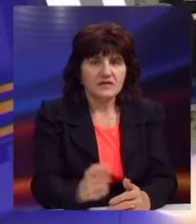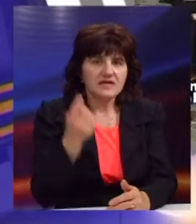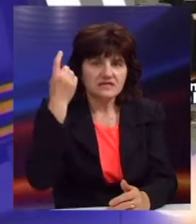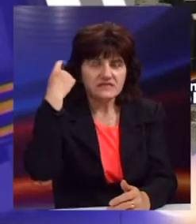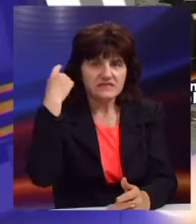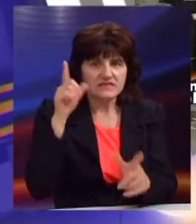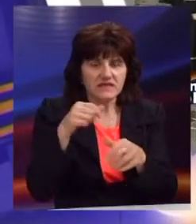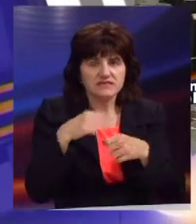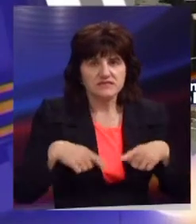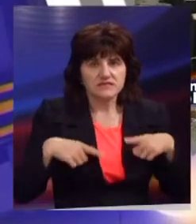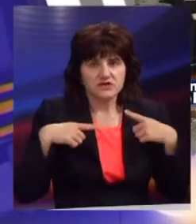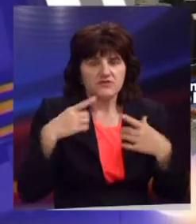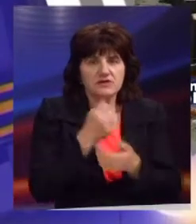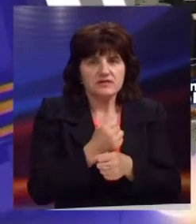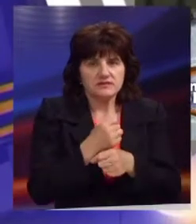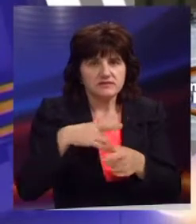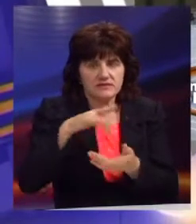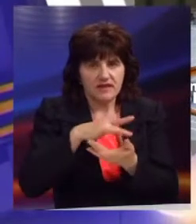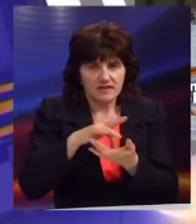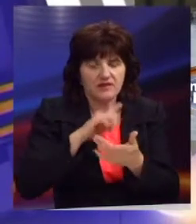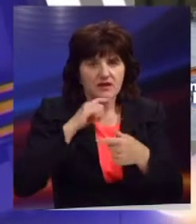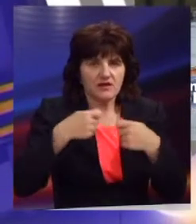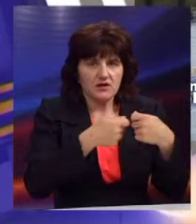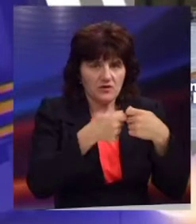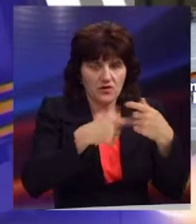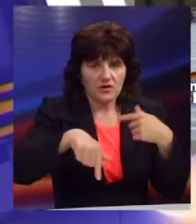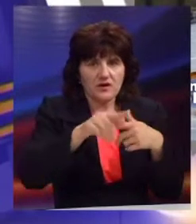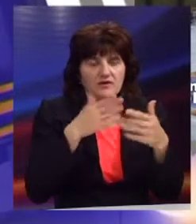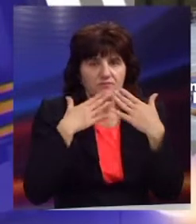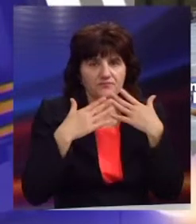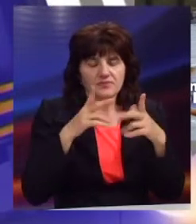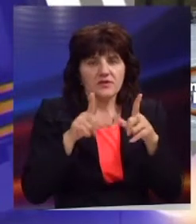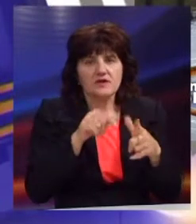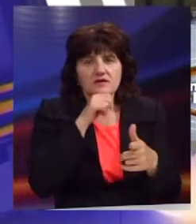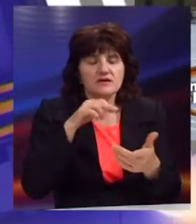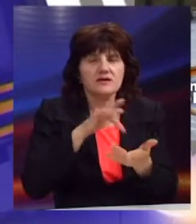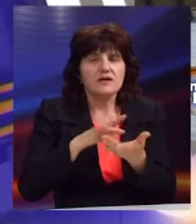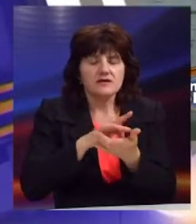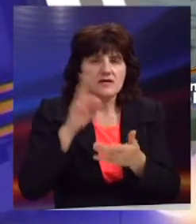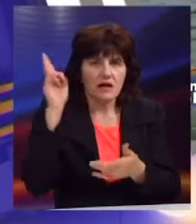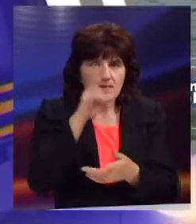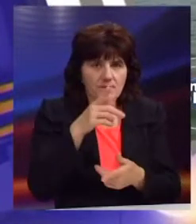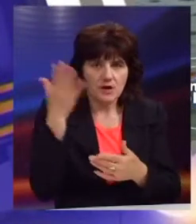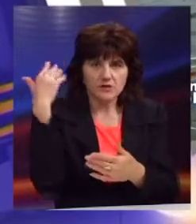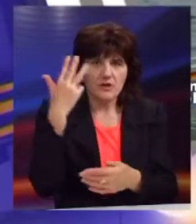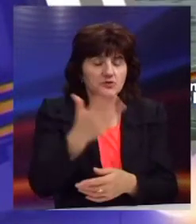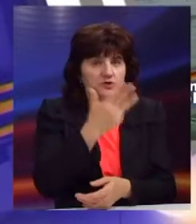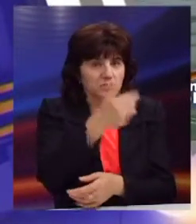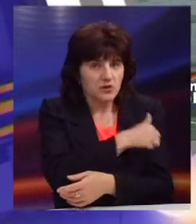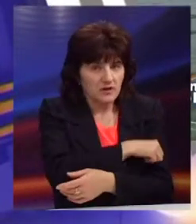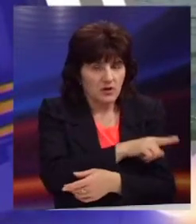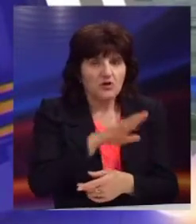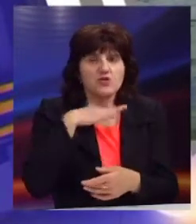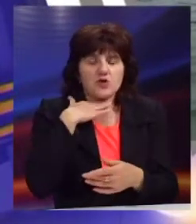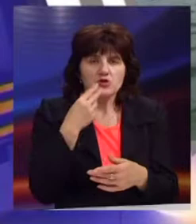Pokrajinski sekretarijat za zaštitu životne sredine koordinator je aktivnosti na sanaciji i remedijaciji jezera Palić. U protekle 4 godine